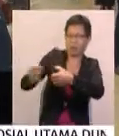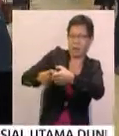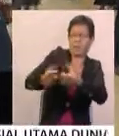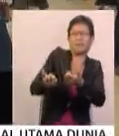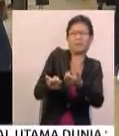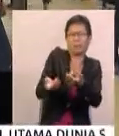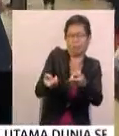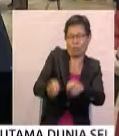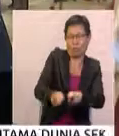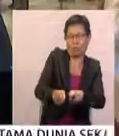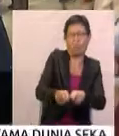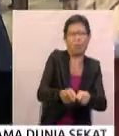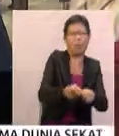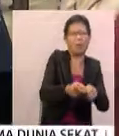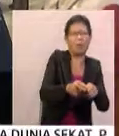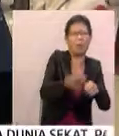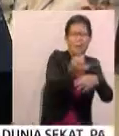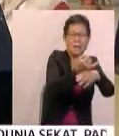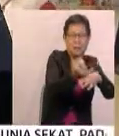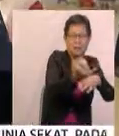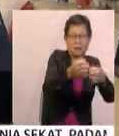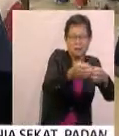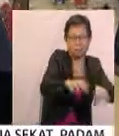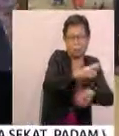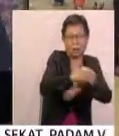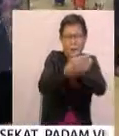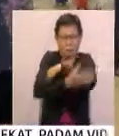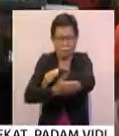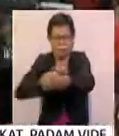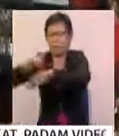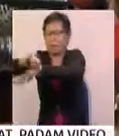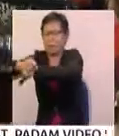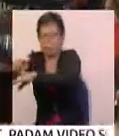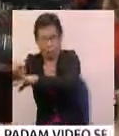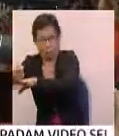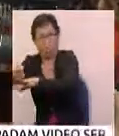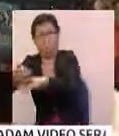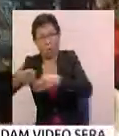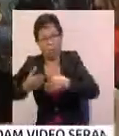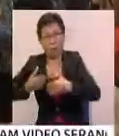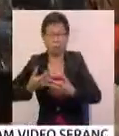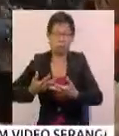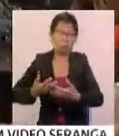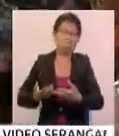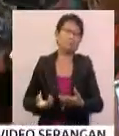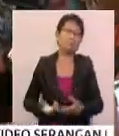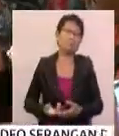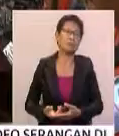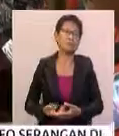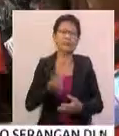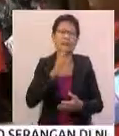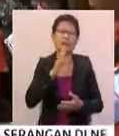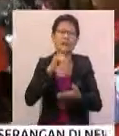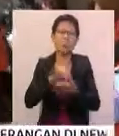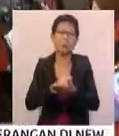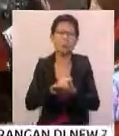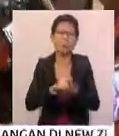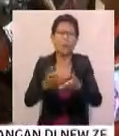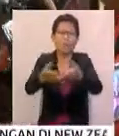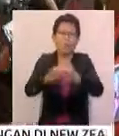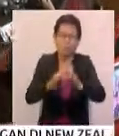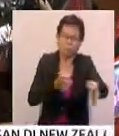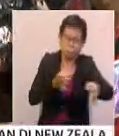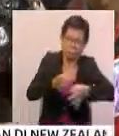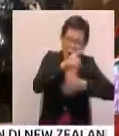pengusaha telur dan juga negaraegara pengimport Beliau berkata demikian ketika diminta